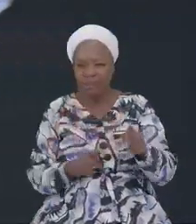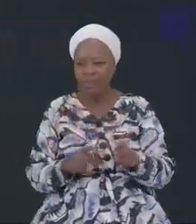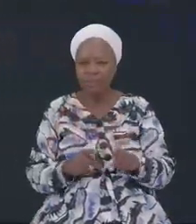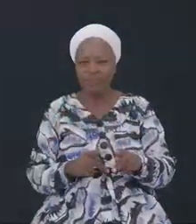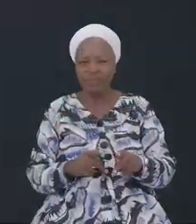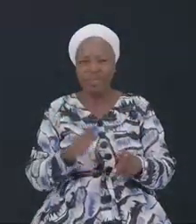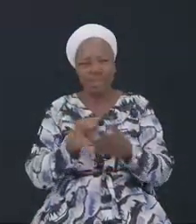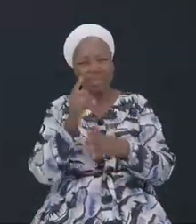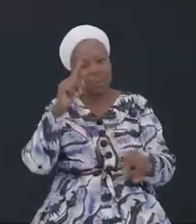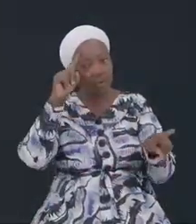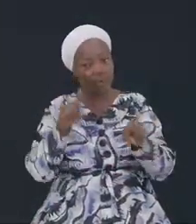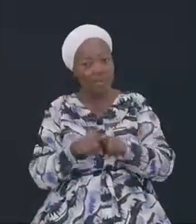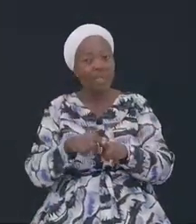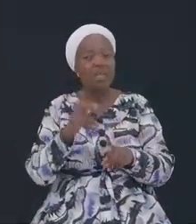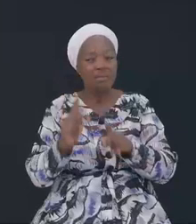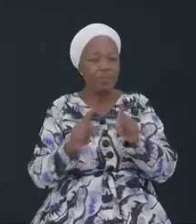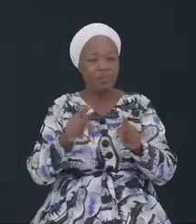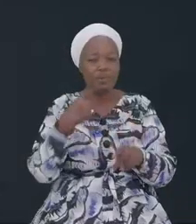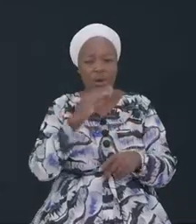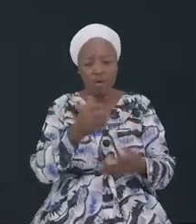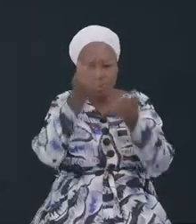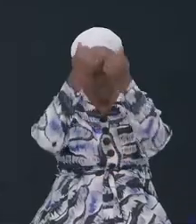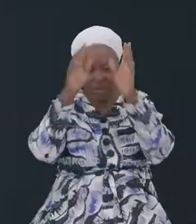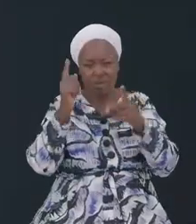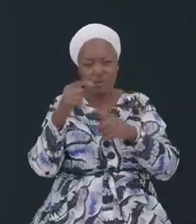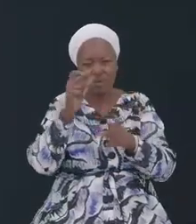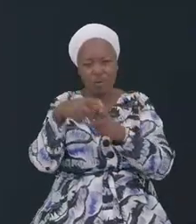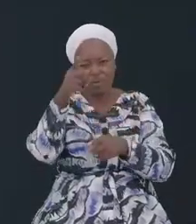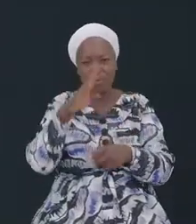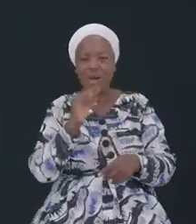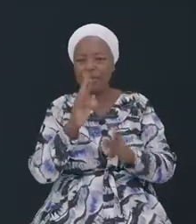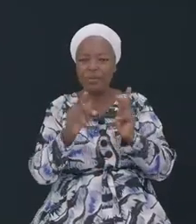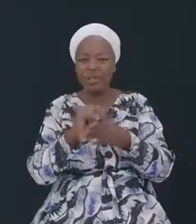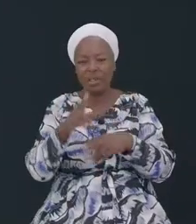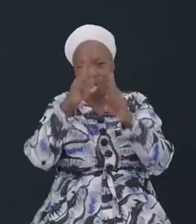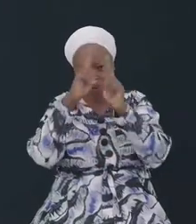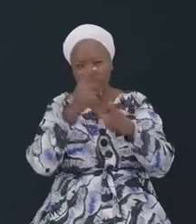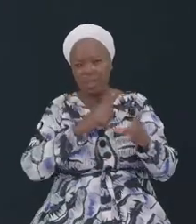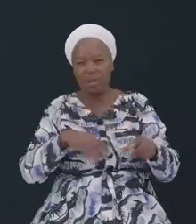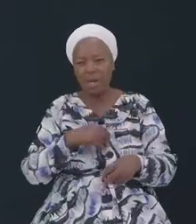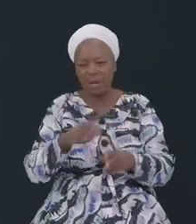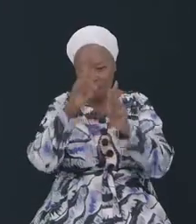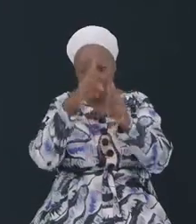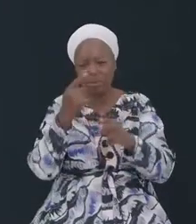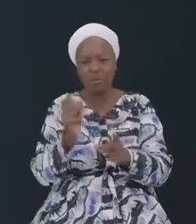Les gens qui sont obéissants à la parole de Dieu, ils sont ceux-là qui honorent Dieu et honorent sa